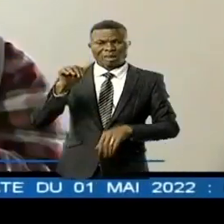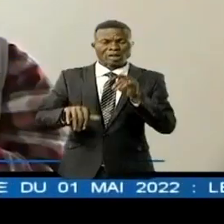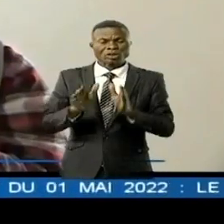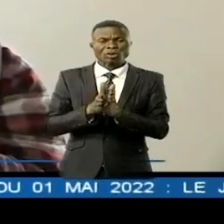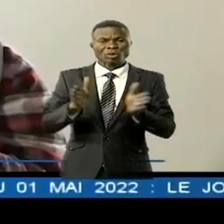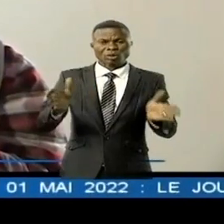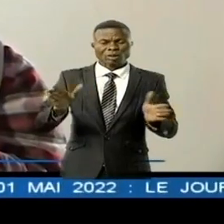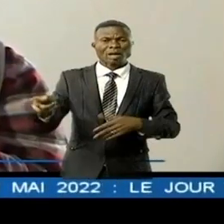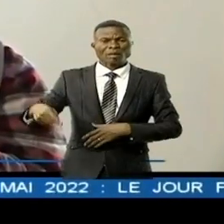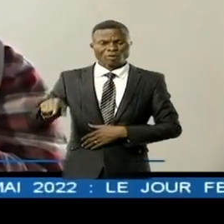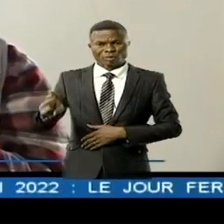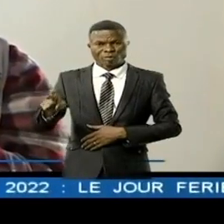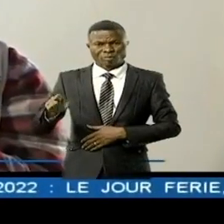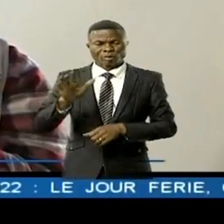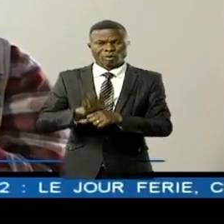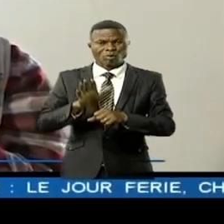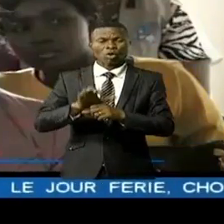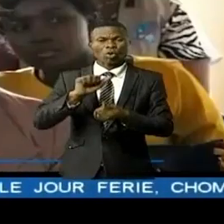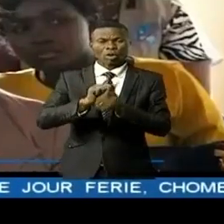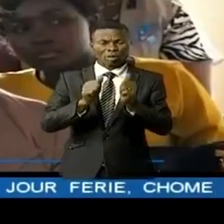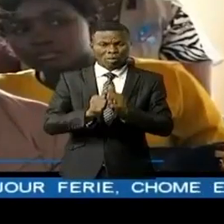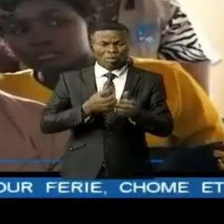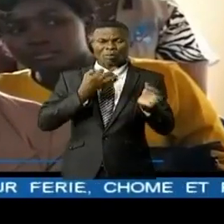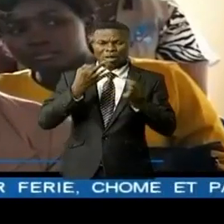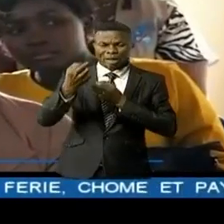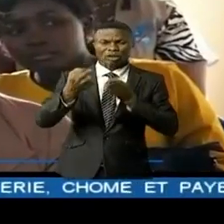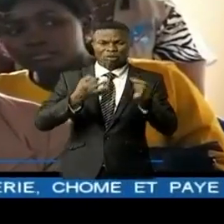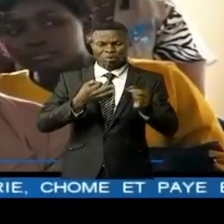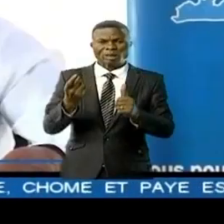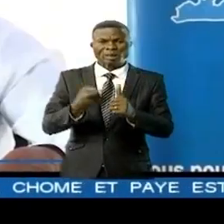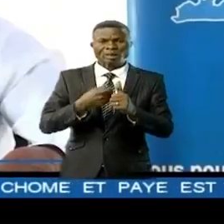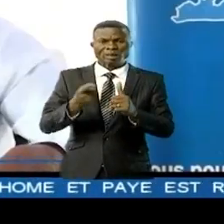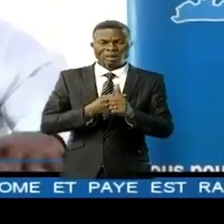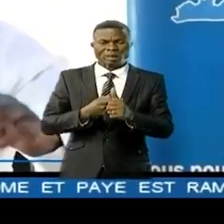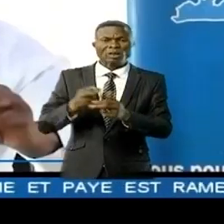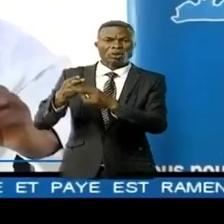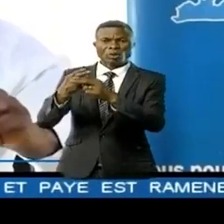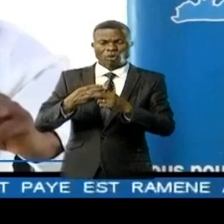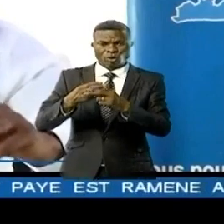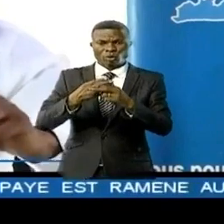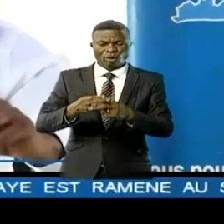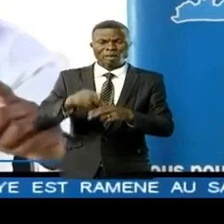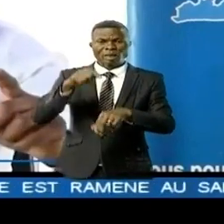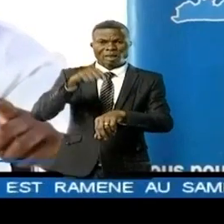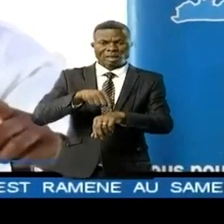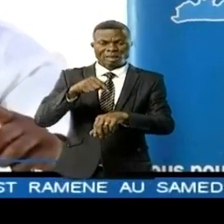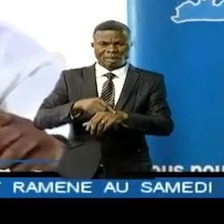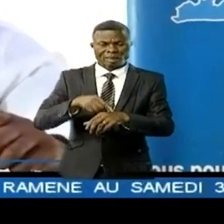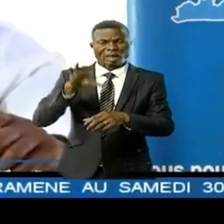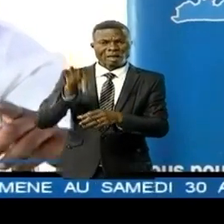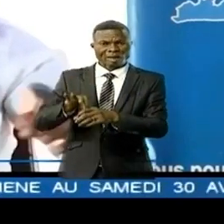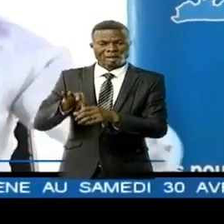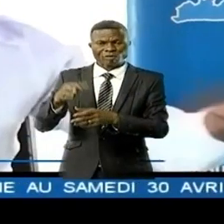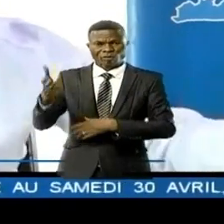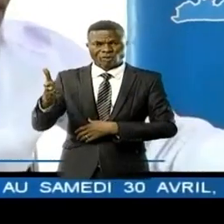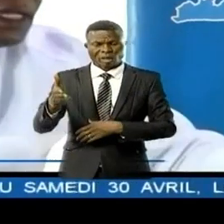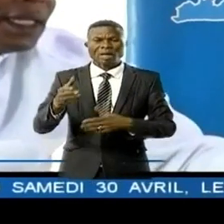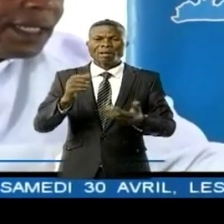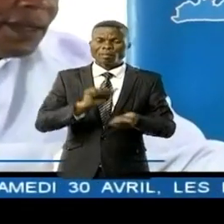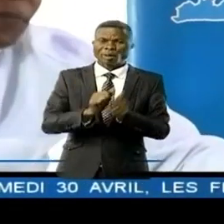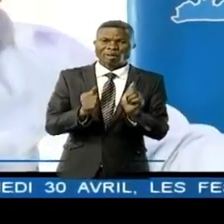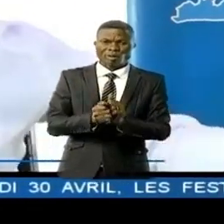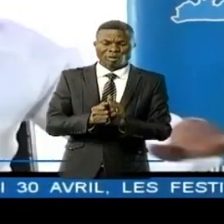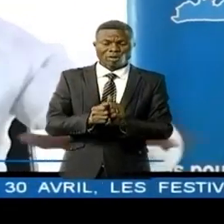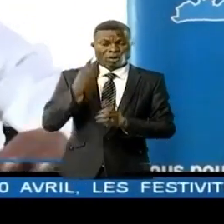exécutif provincial. Plusieurs sujets ont été évoqués, notamment la sécurité durant les opérations électorales. S'agissant de la